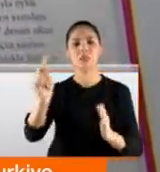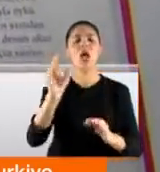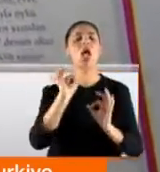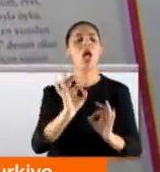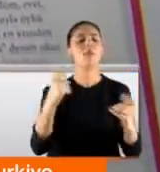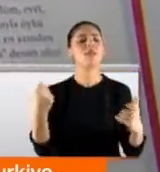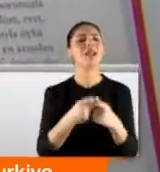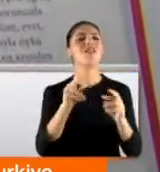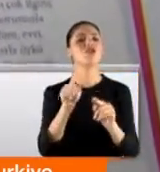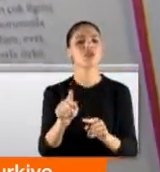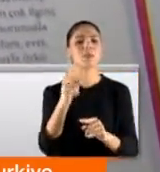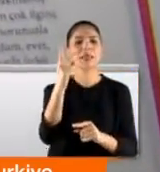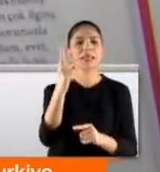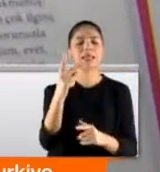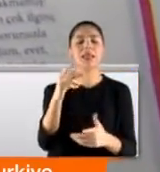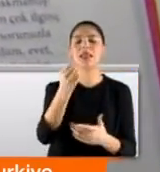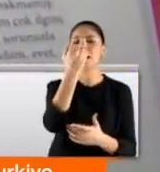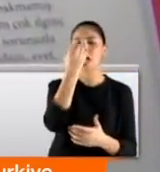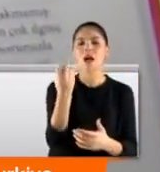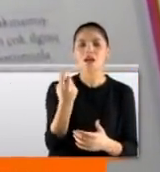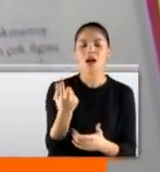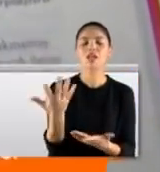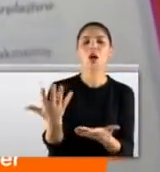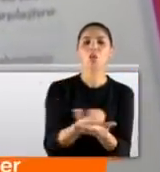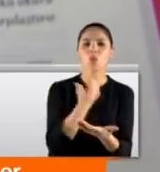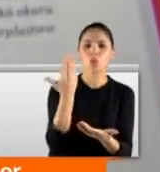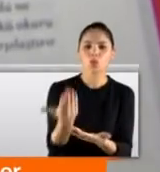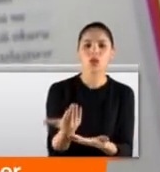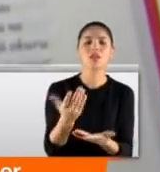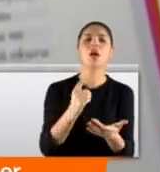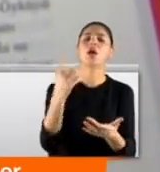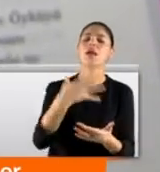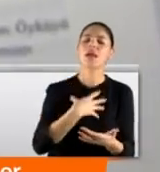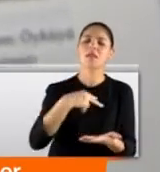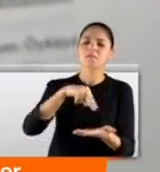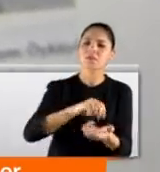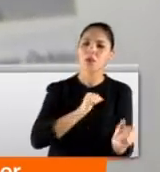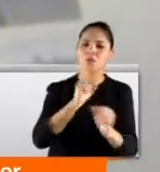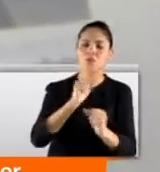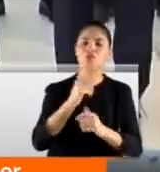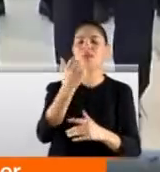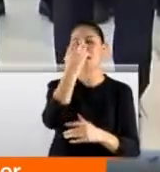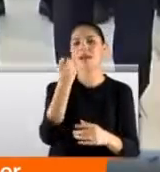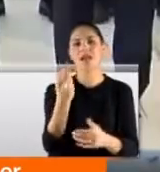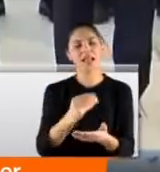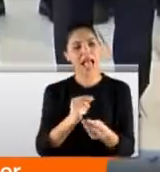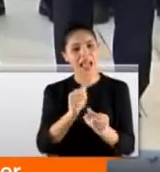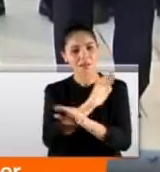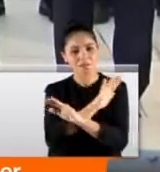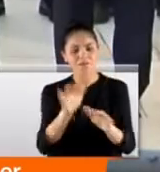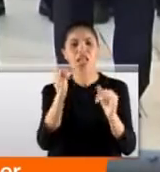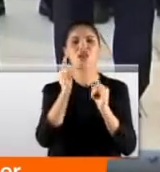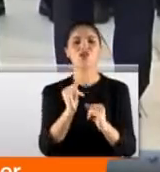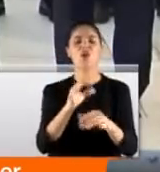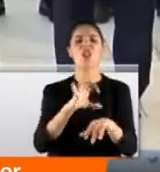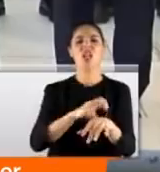savaştı. Öyle ki iki kez kanserin pençesine düştü ama direndi. Ne yaptı etti, kanseri yenmeyi başardı. Fakat kötü hastalık